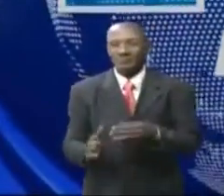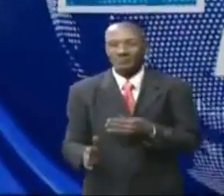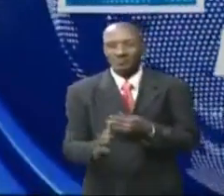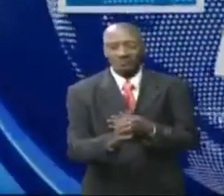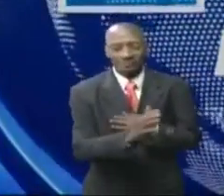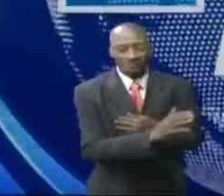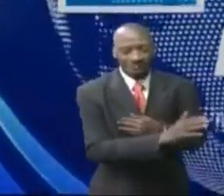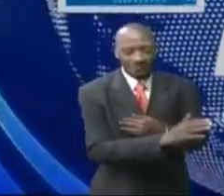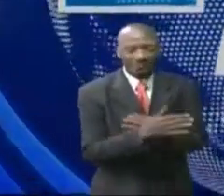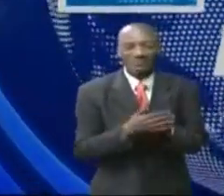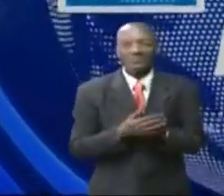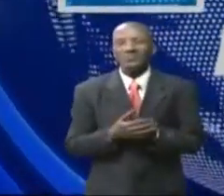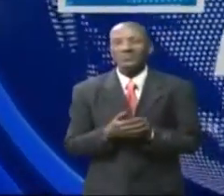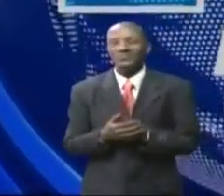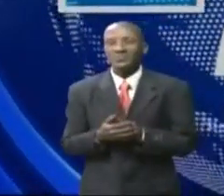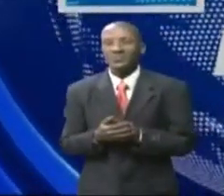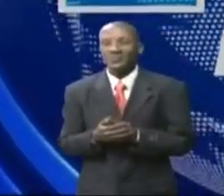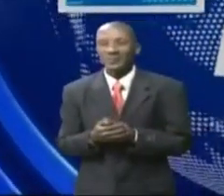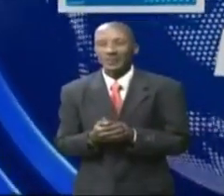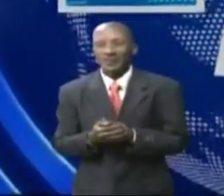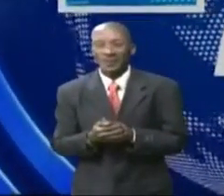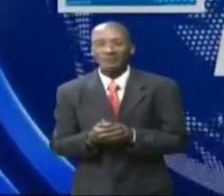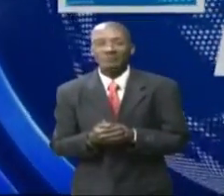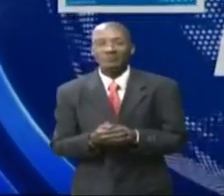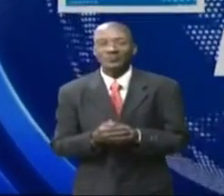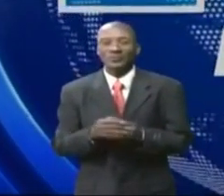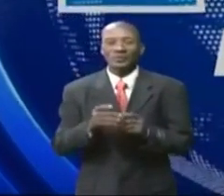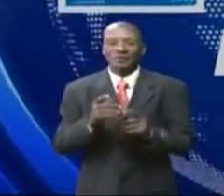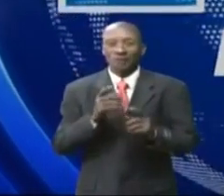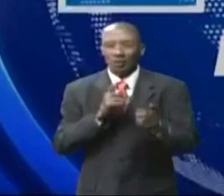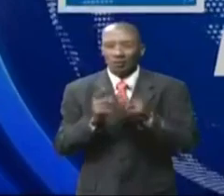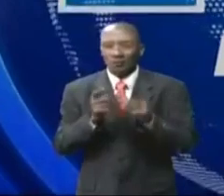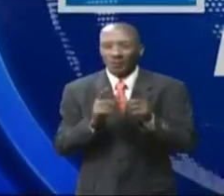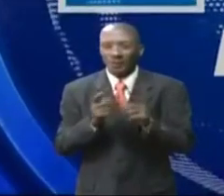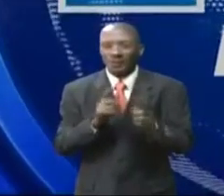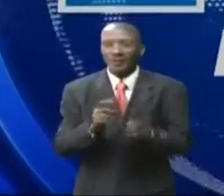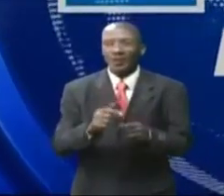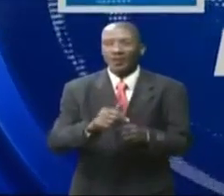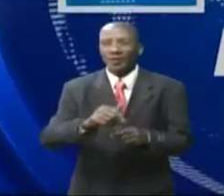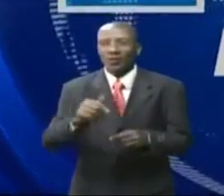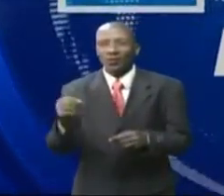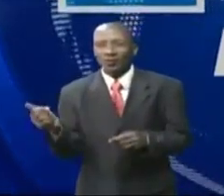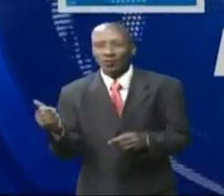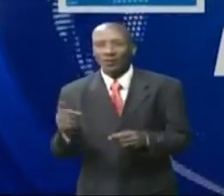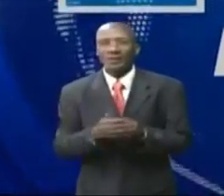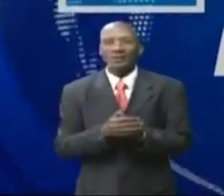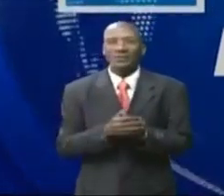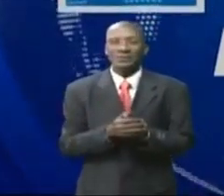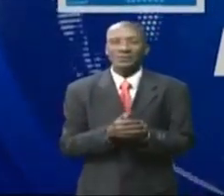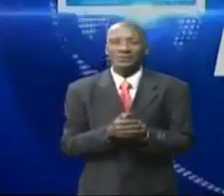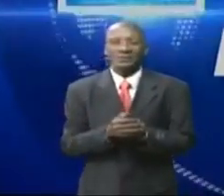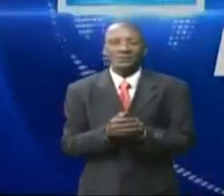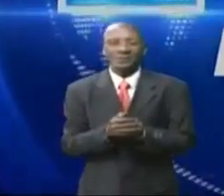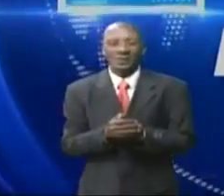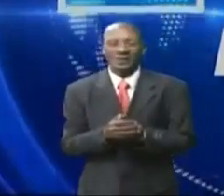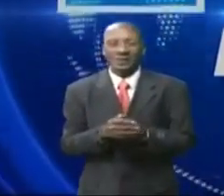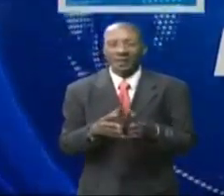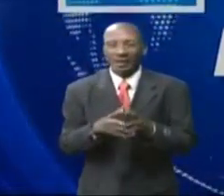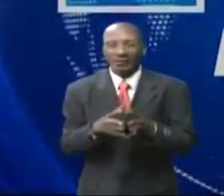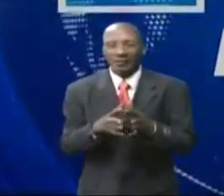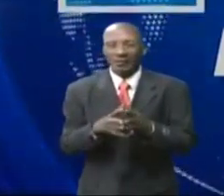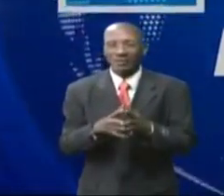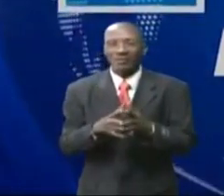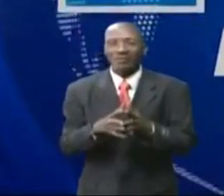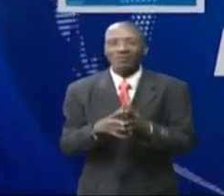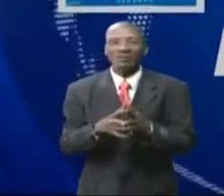pour révolutionner la prise de décision et faire progresser les ODD. En marge de la 78e session de